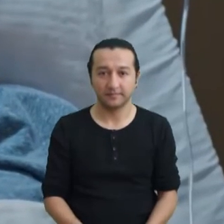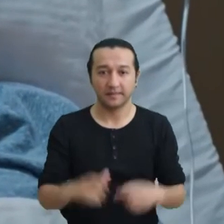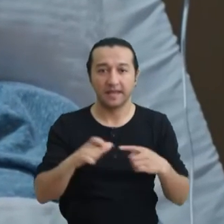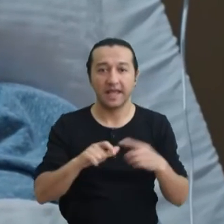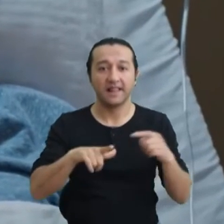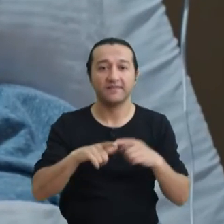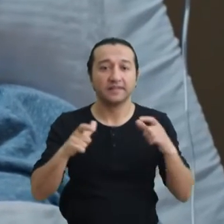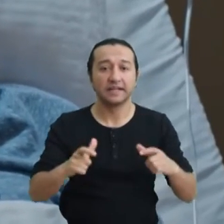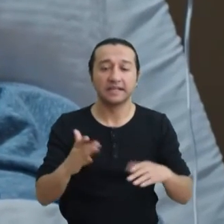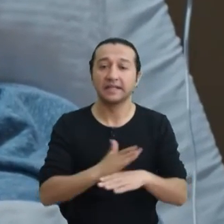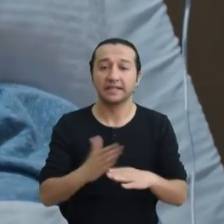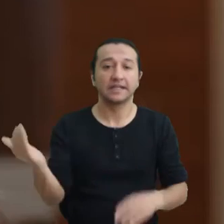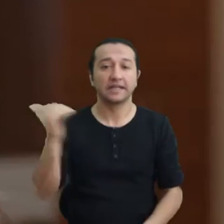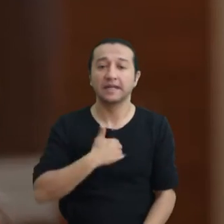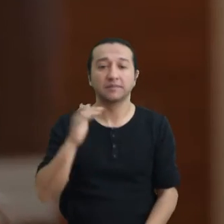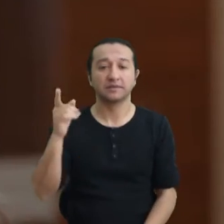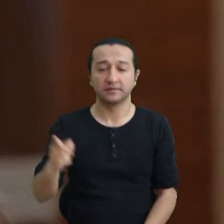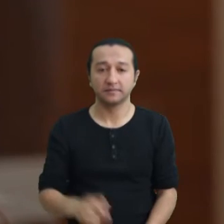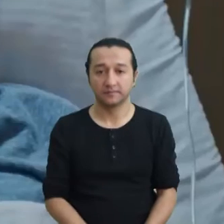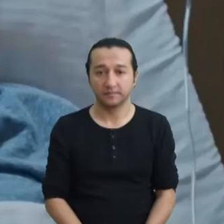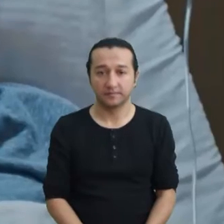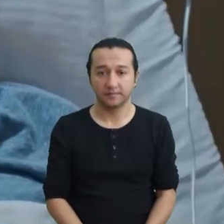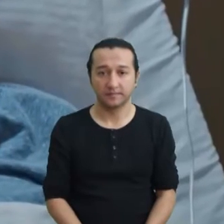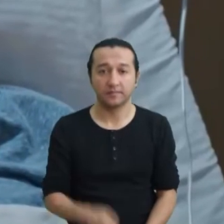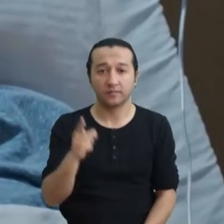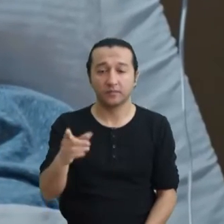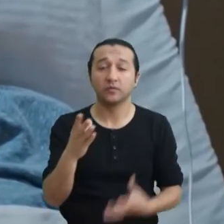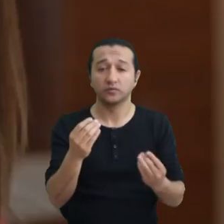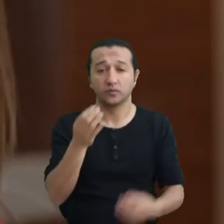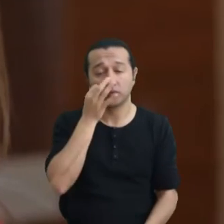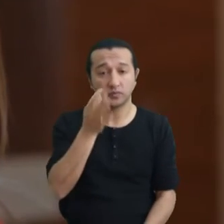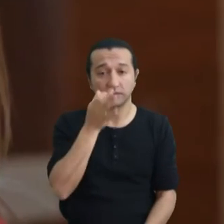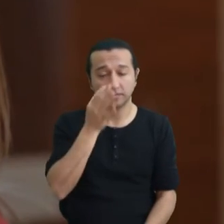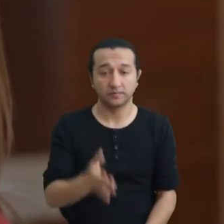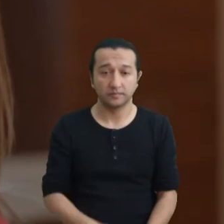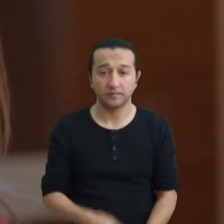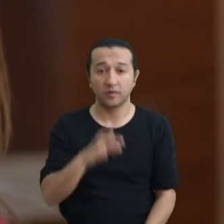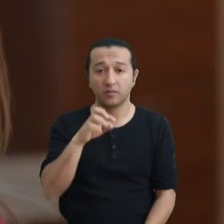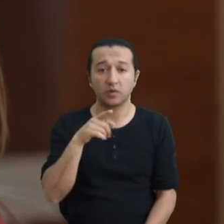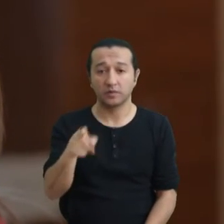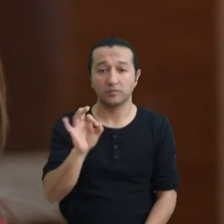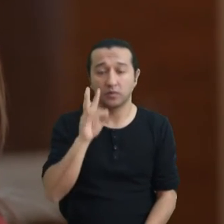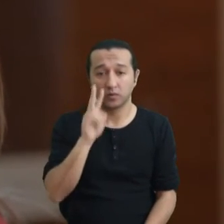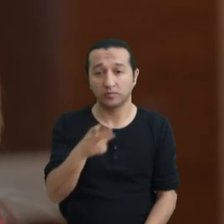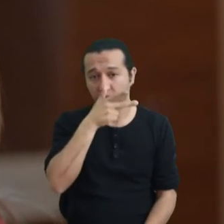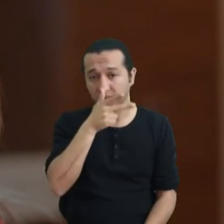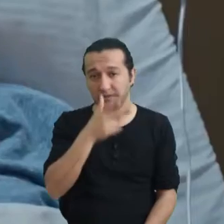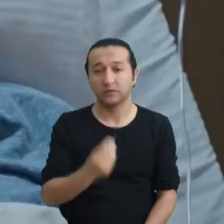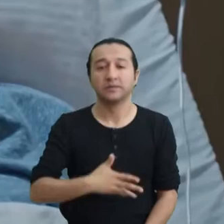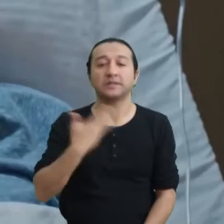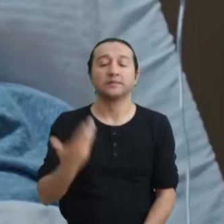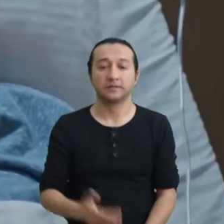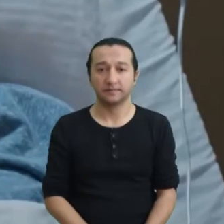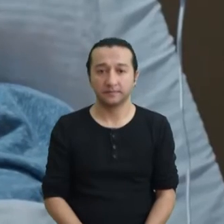Elif nerede? Neden getirmediniz? Onu öyle özledim ki. Polat seni böyle görüp üzülmesini istemedi.